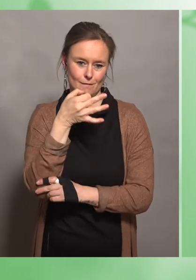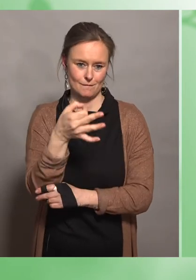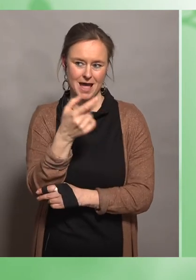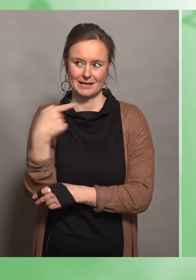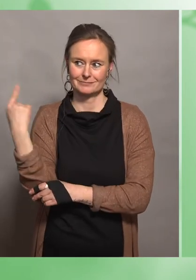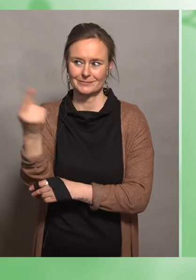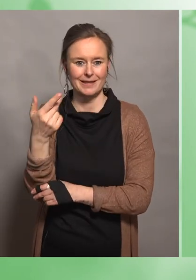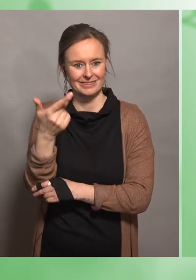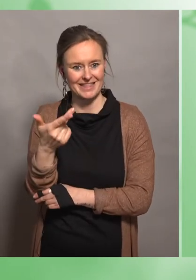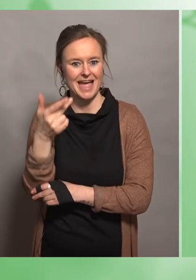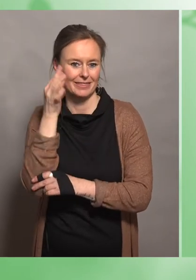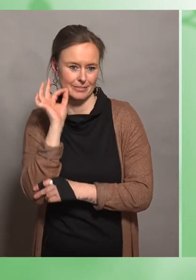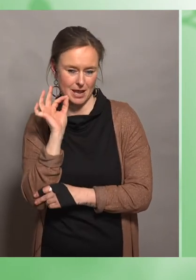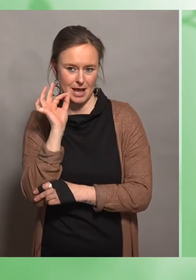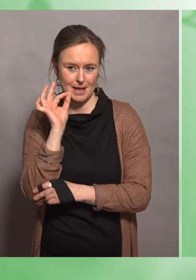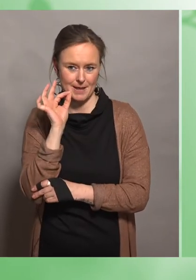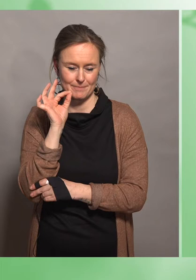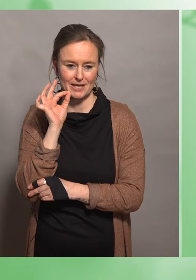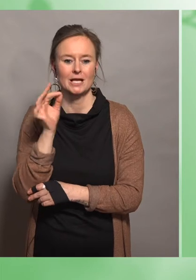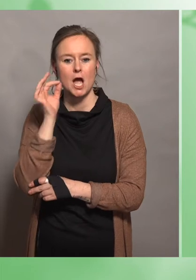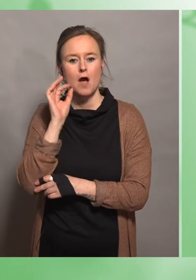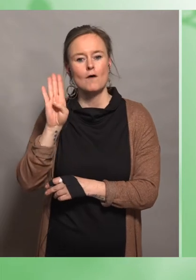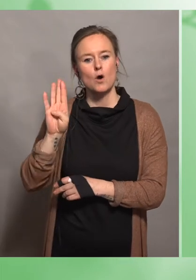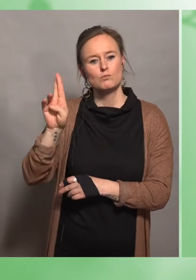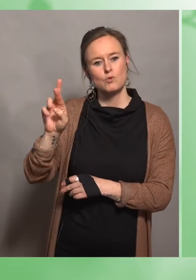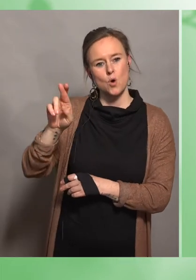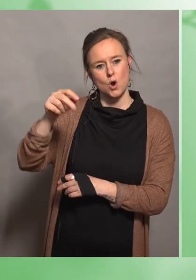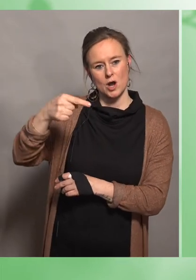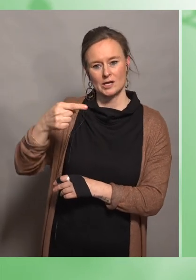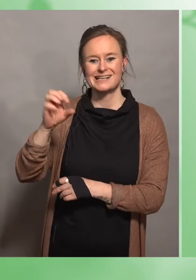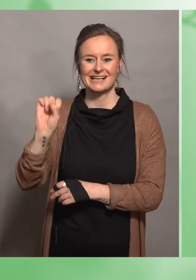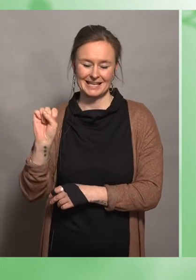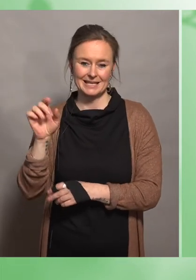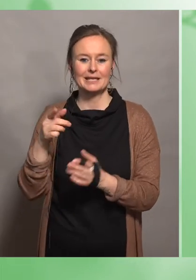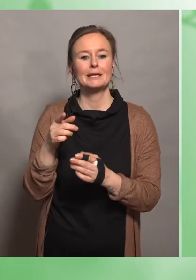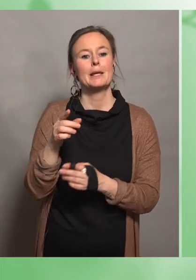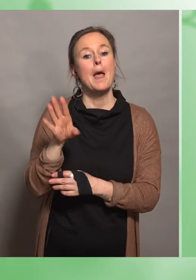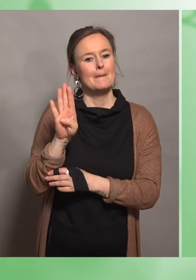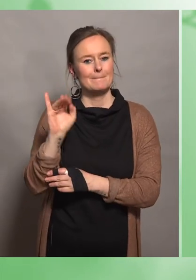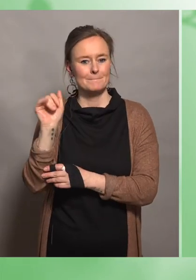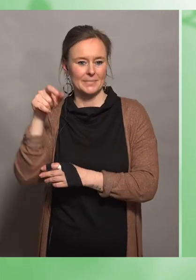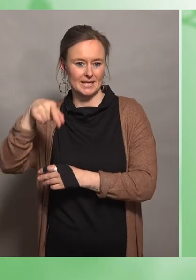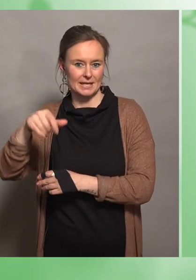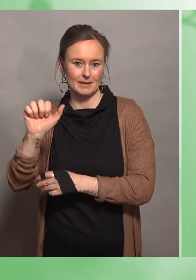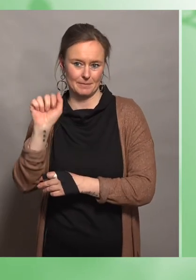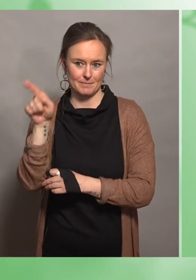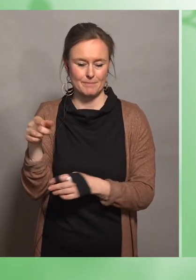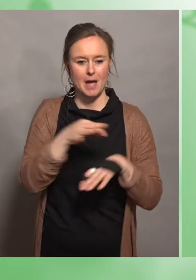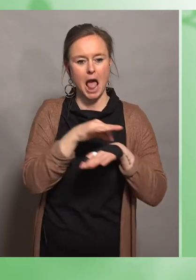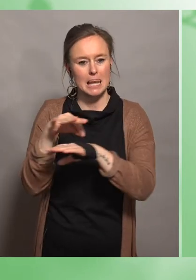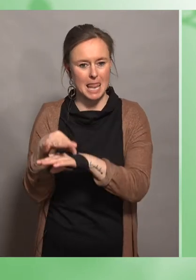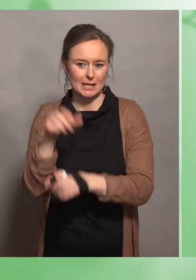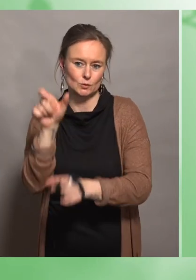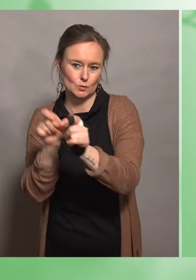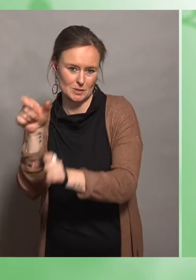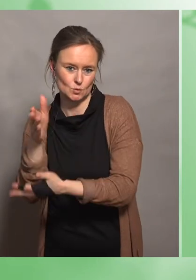Also herzlich willkommen, Elisabeth Burgis. Sie leiten den Bereich Human Resources bei Bipa und Sie sind dort auch für die interne Kommunikation verantwortlich. Schön,